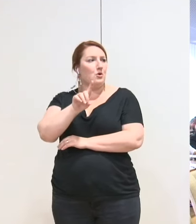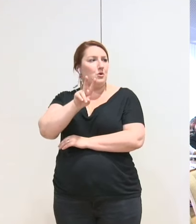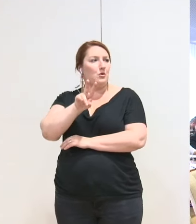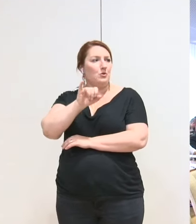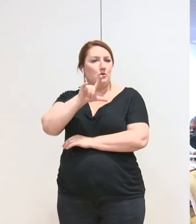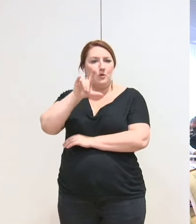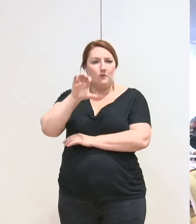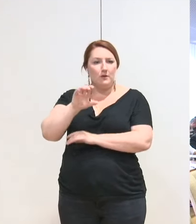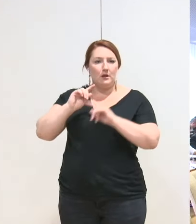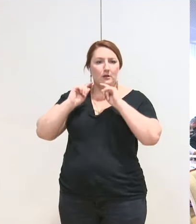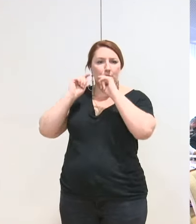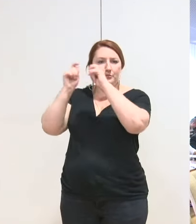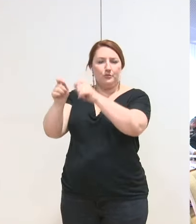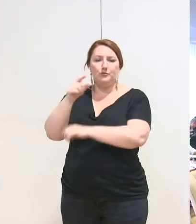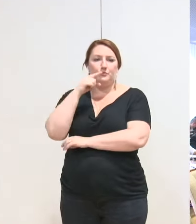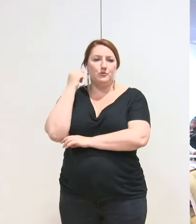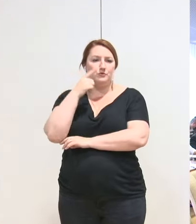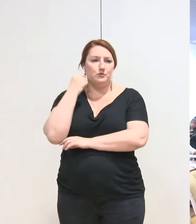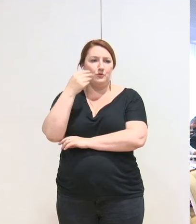Margu pierre